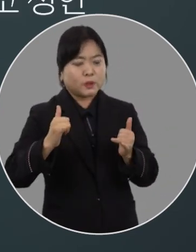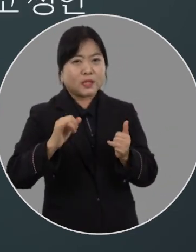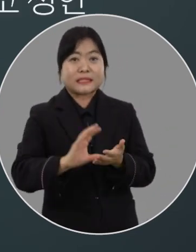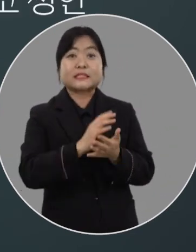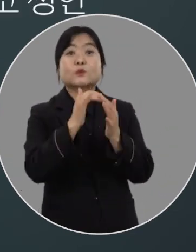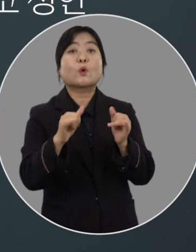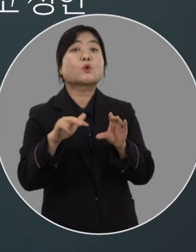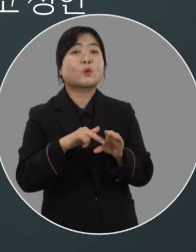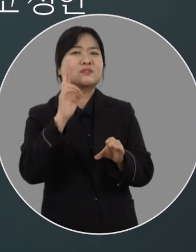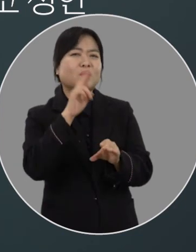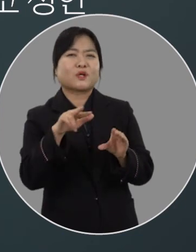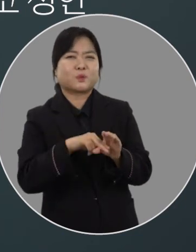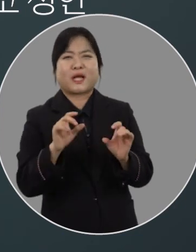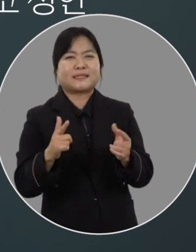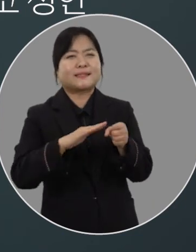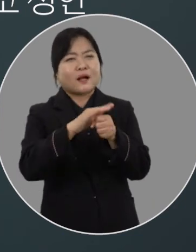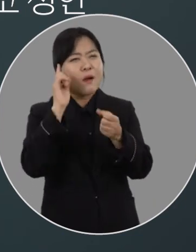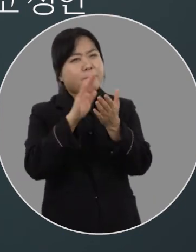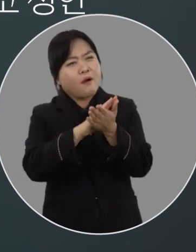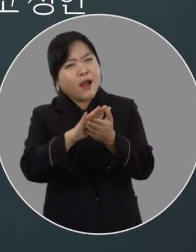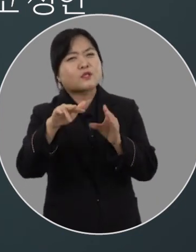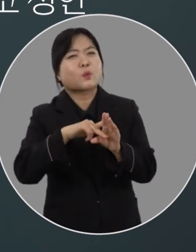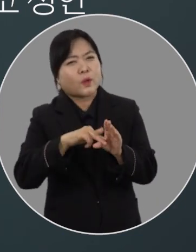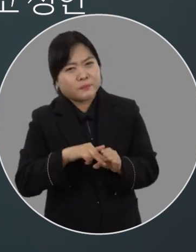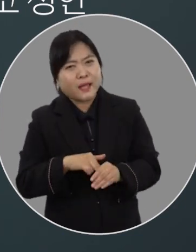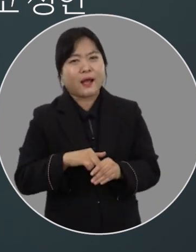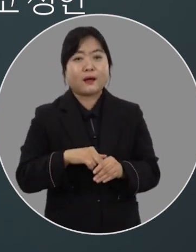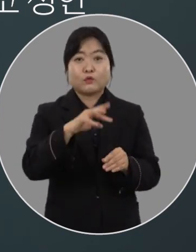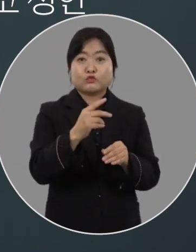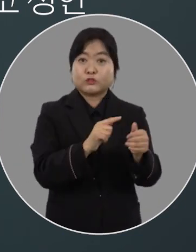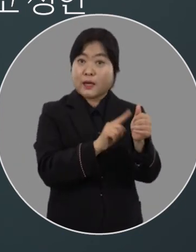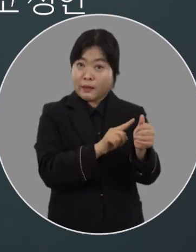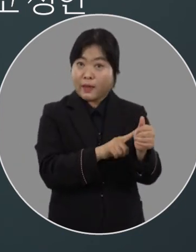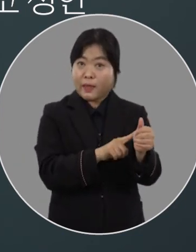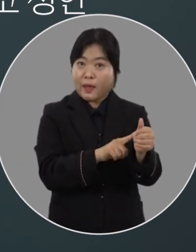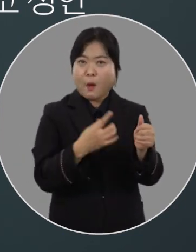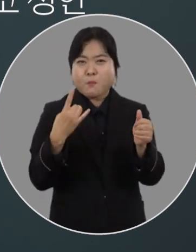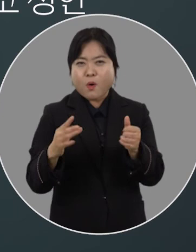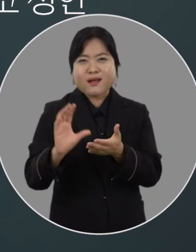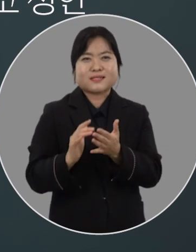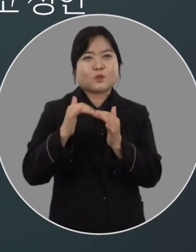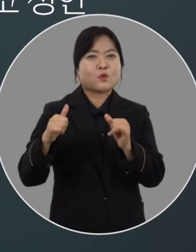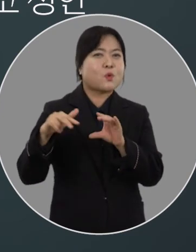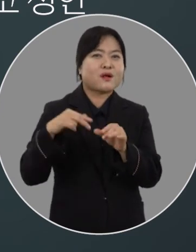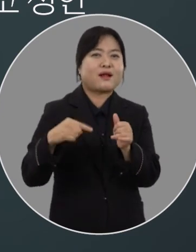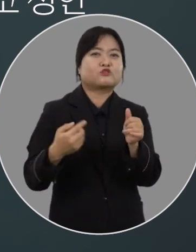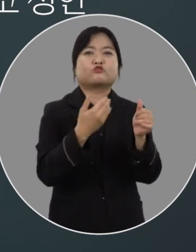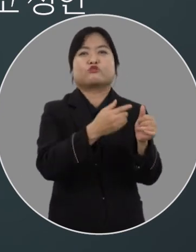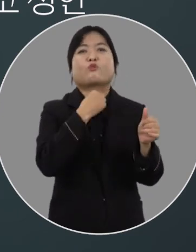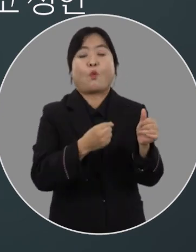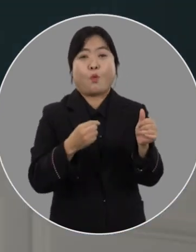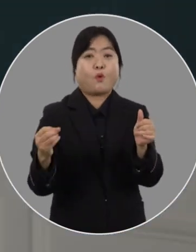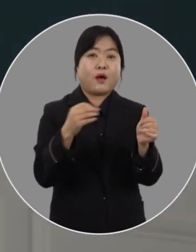그리스도교는 그러한 잔혹한 종교가 아니라 사랑과 평화의 종교입니다 하면서 술탄에게 본래적인 그리스도교를 가르쳐